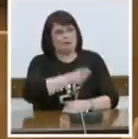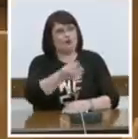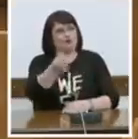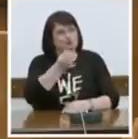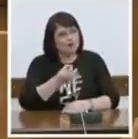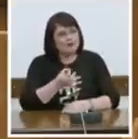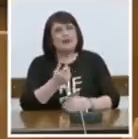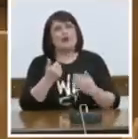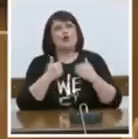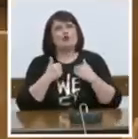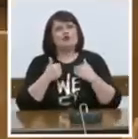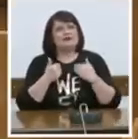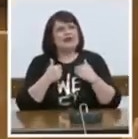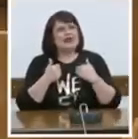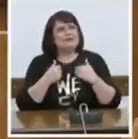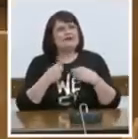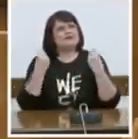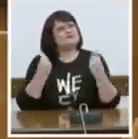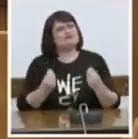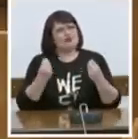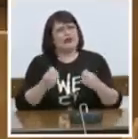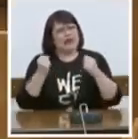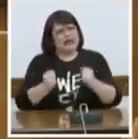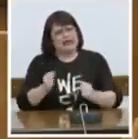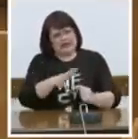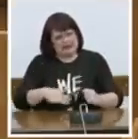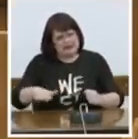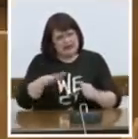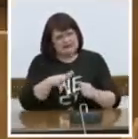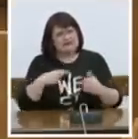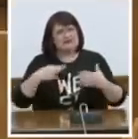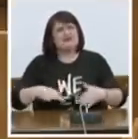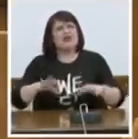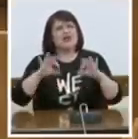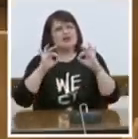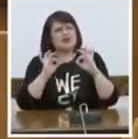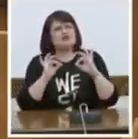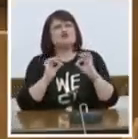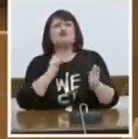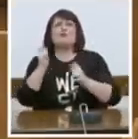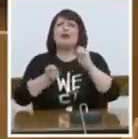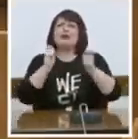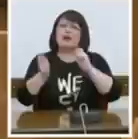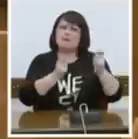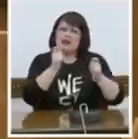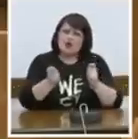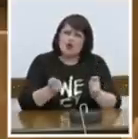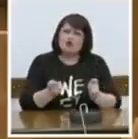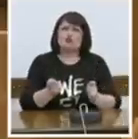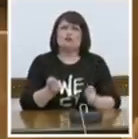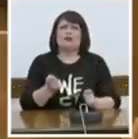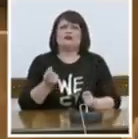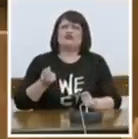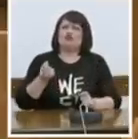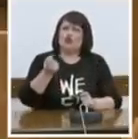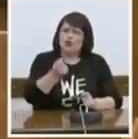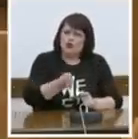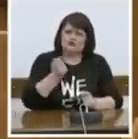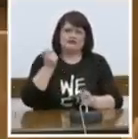είμαστε σε μια τόσο καλή κατάσταση ώστε θα αρχίσουμε να αποπληρώνουμε προπάσεις